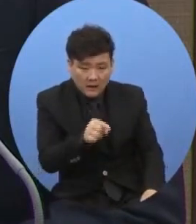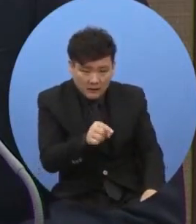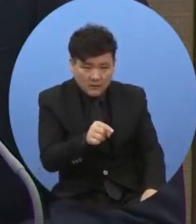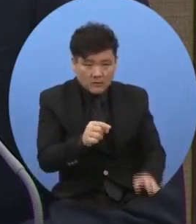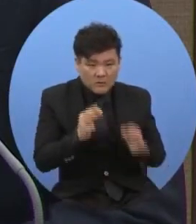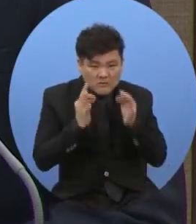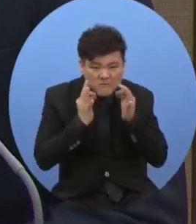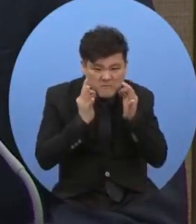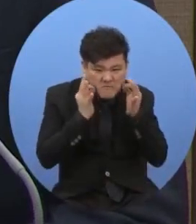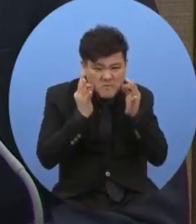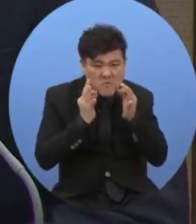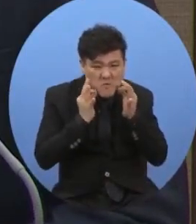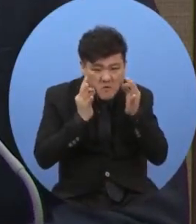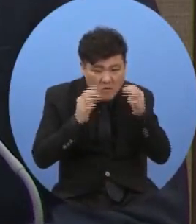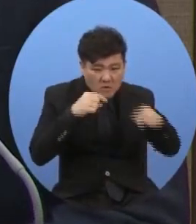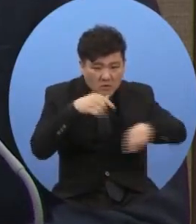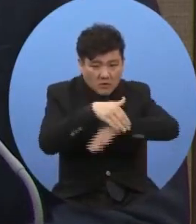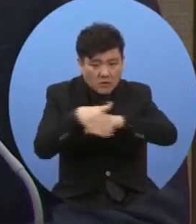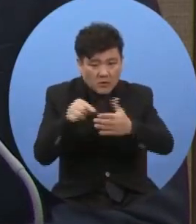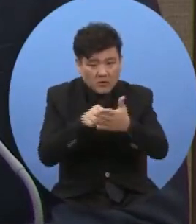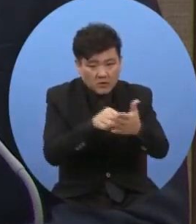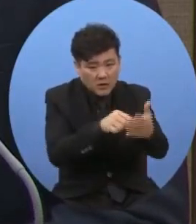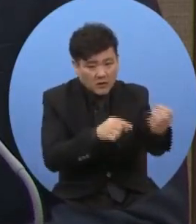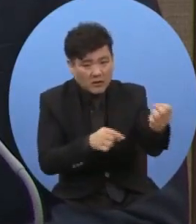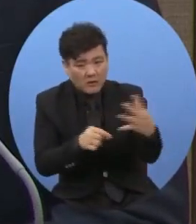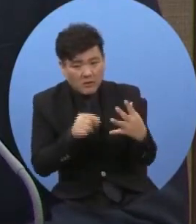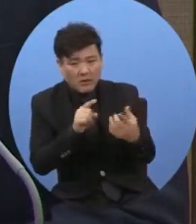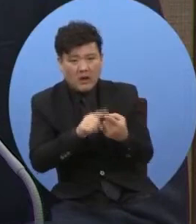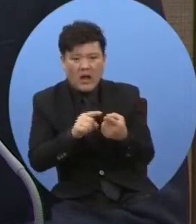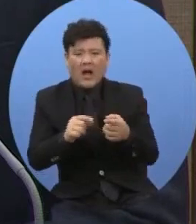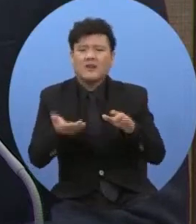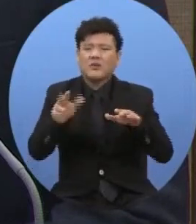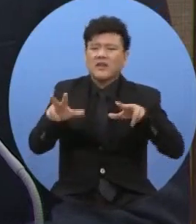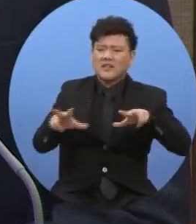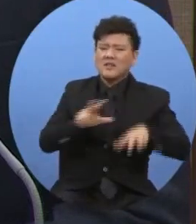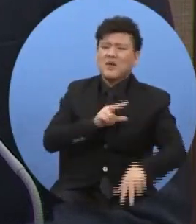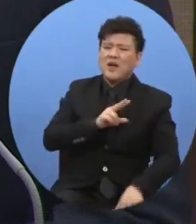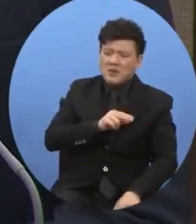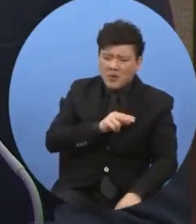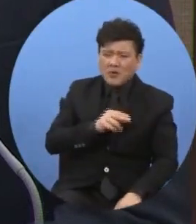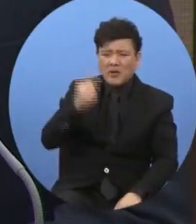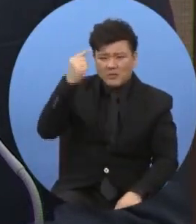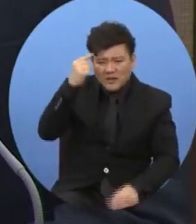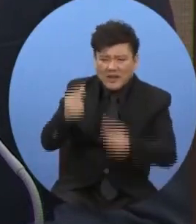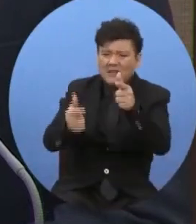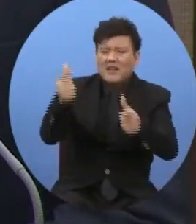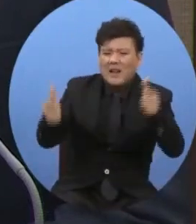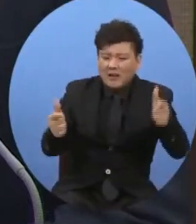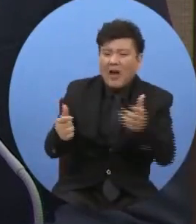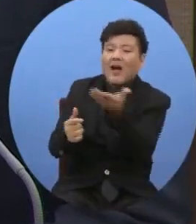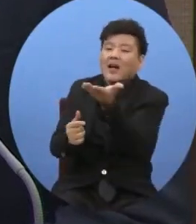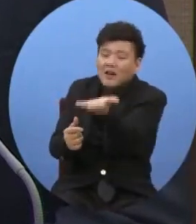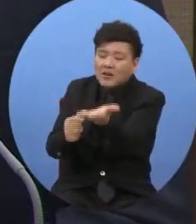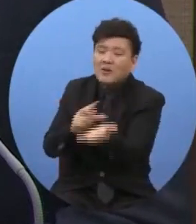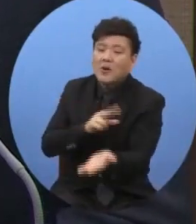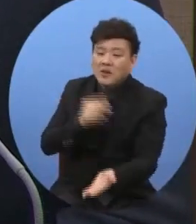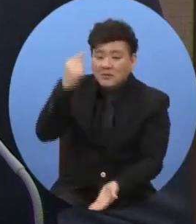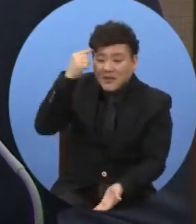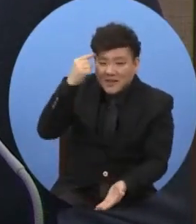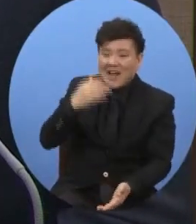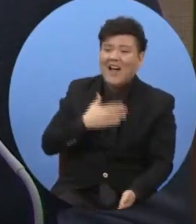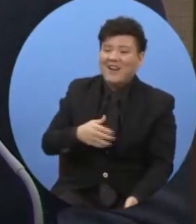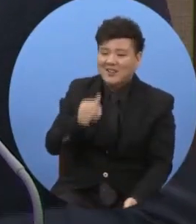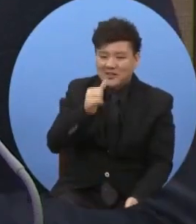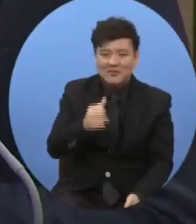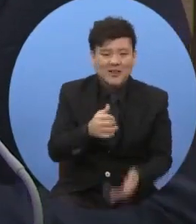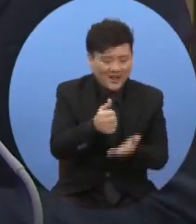거에 있어서 공감할 줄 모른다는 것이죠. 여하튼 뭐 의원님들도 의견이 다 다르시고요. 박강산 네. 의원님 의견은 잘 알겠습니다. 네, 알겠습니다. 네. 존중해 주시길